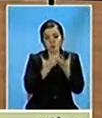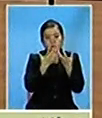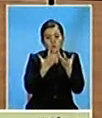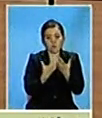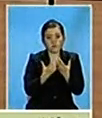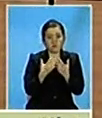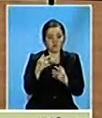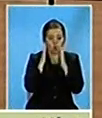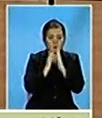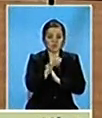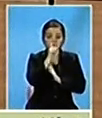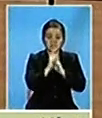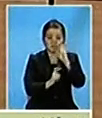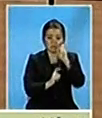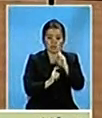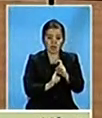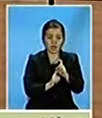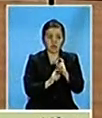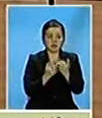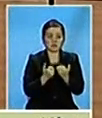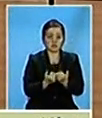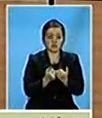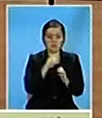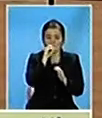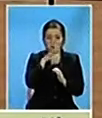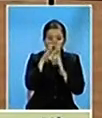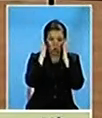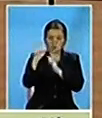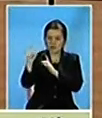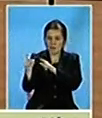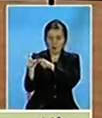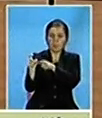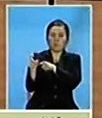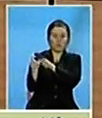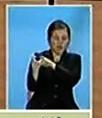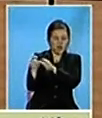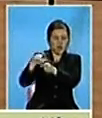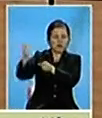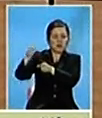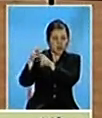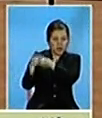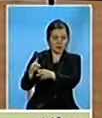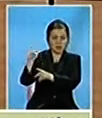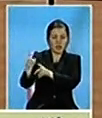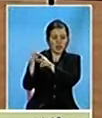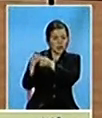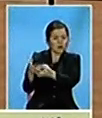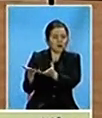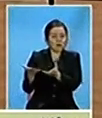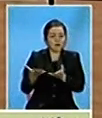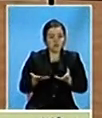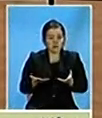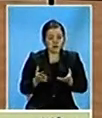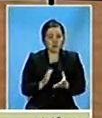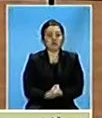างยิ่งผู้เสียชีวิตที่ถูกกล่าวหาผิดๆว่าเป็นผู้ที่พกระเบิดมาเองท่านประธานครับเมื่อวันที่5